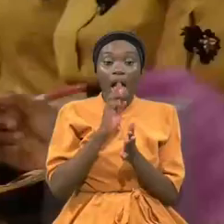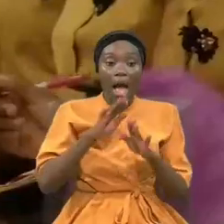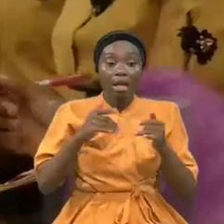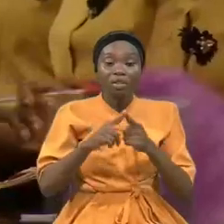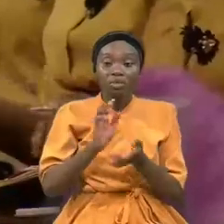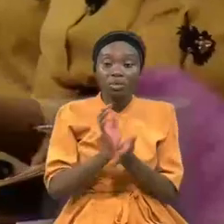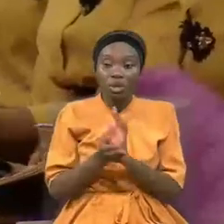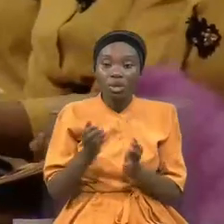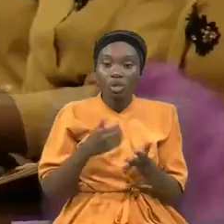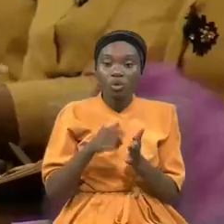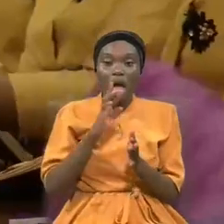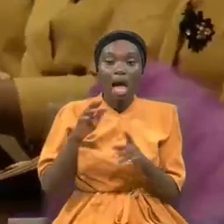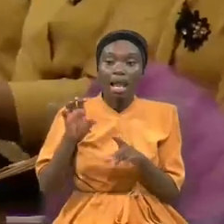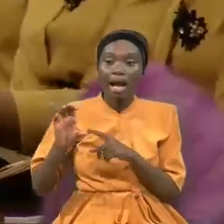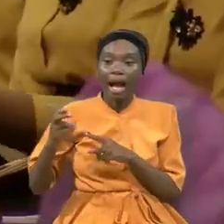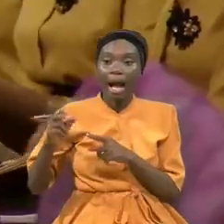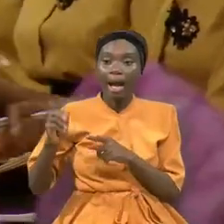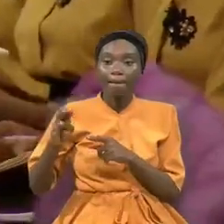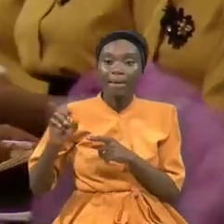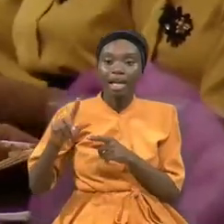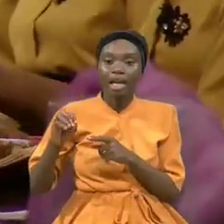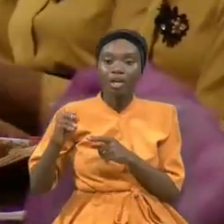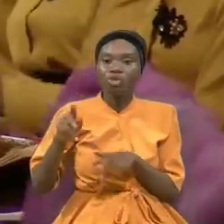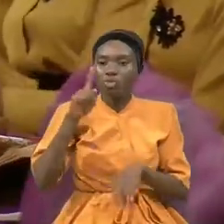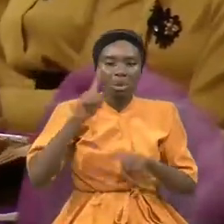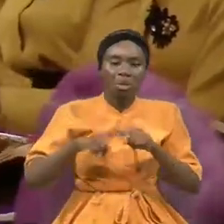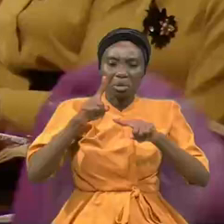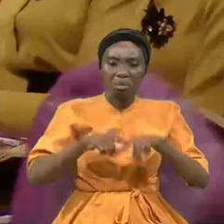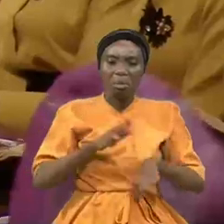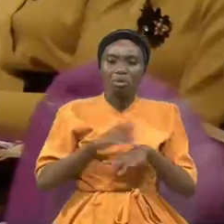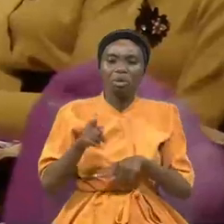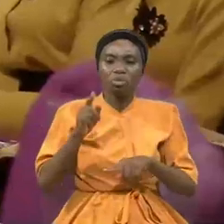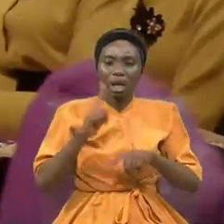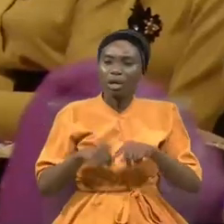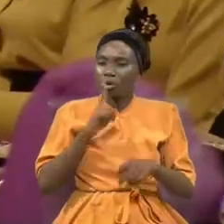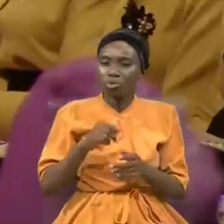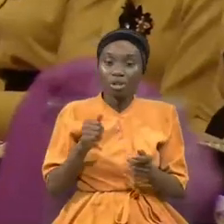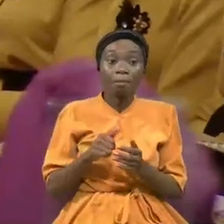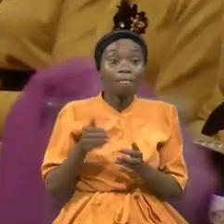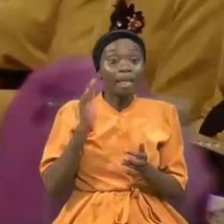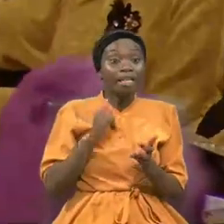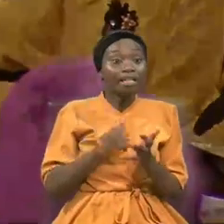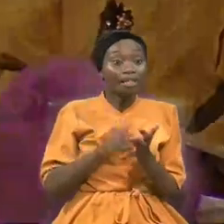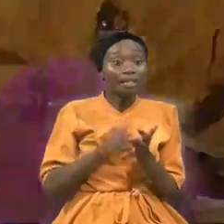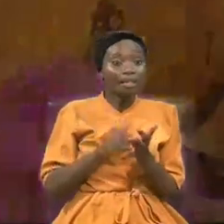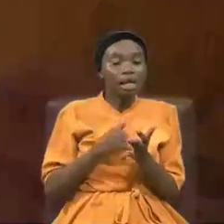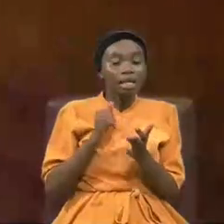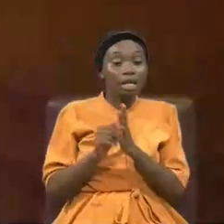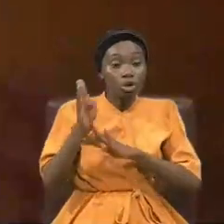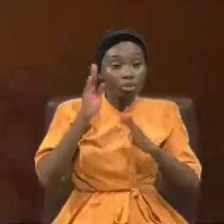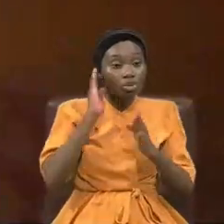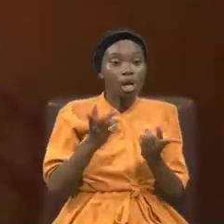ceux qui se donnent au changement, ceux qui sont comme des caméléons, ceux qui ne sont pas fiables, ils ne sont pas dépendables, car soudain leur